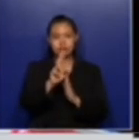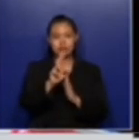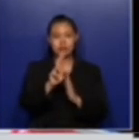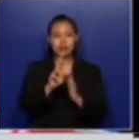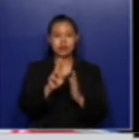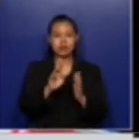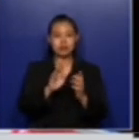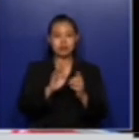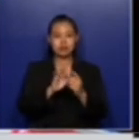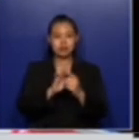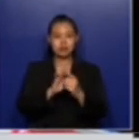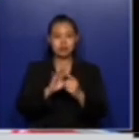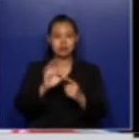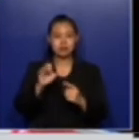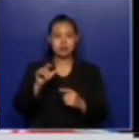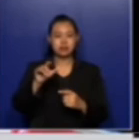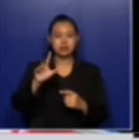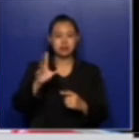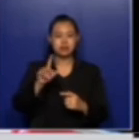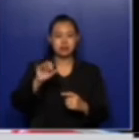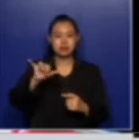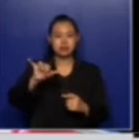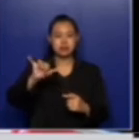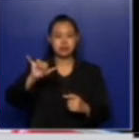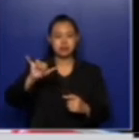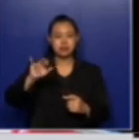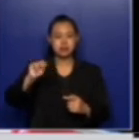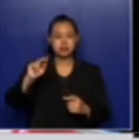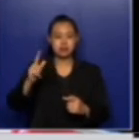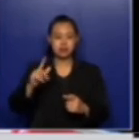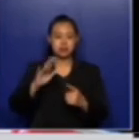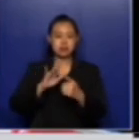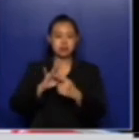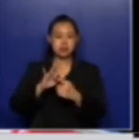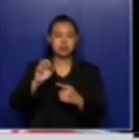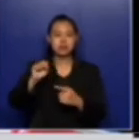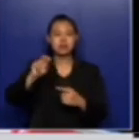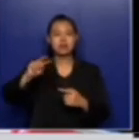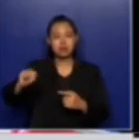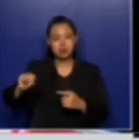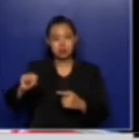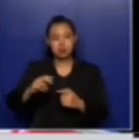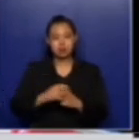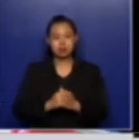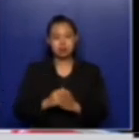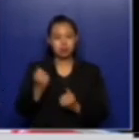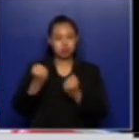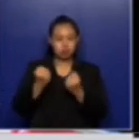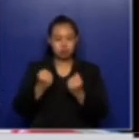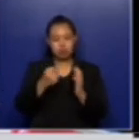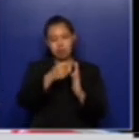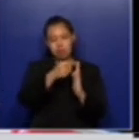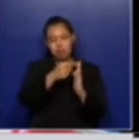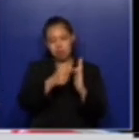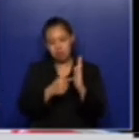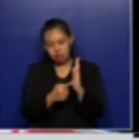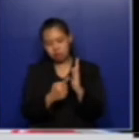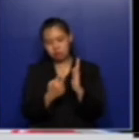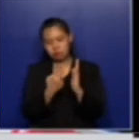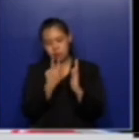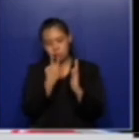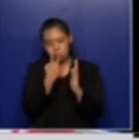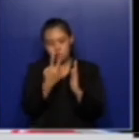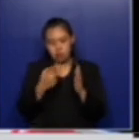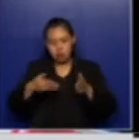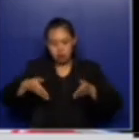ก็มีช่วงโควิดก็ขับรถจากกรุงเทพไปเชียงรายดิฉันจะเห็นก็คือว่าในการที่ลอกถ